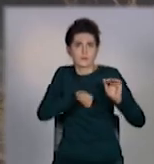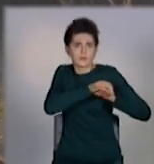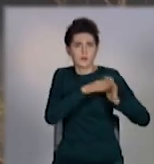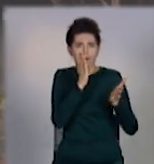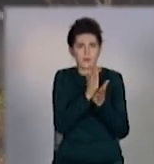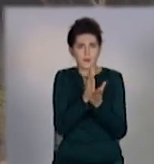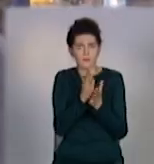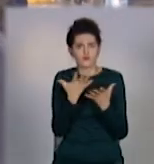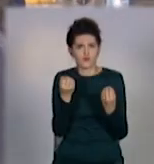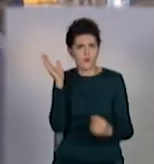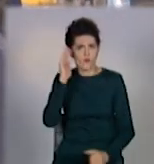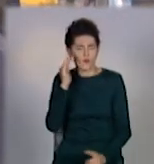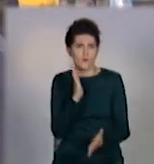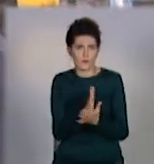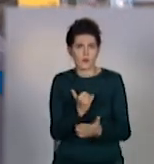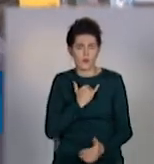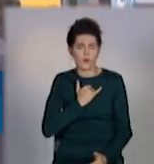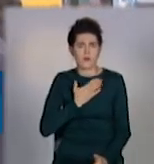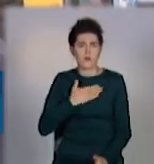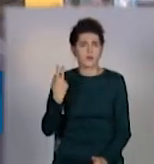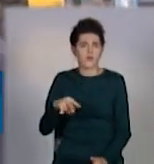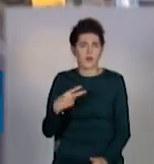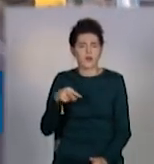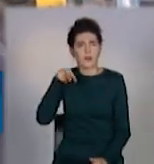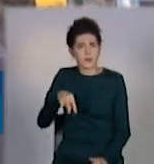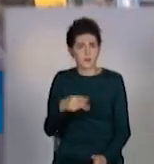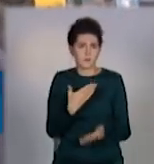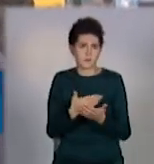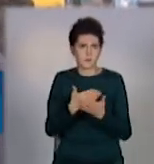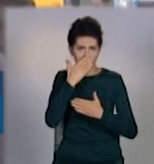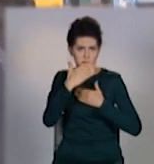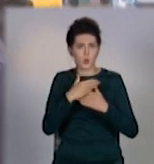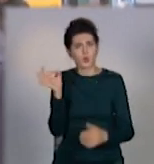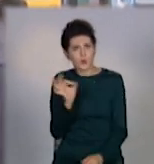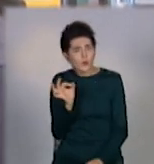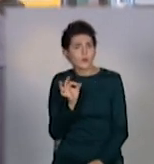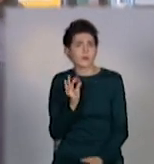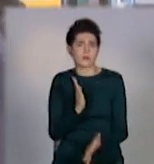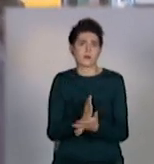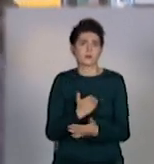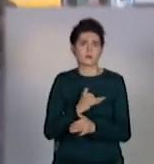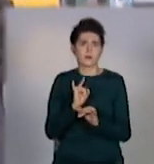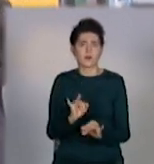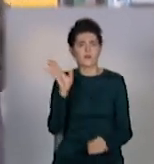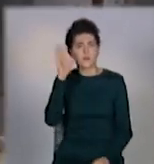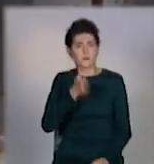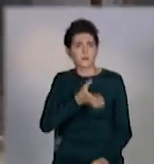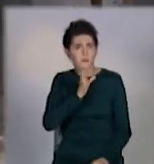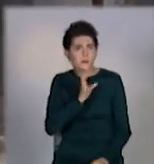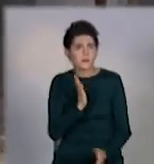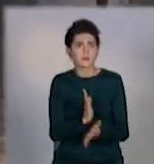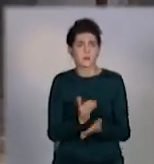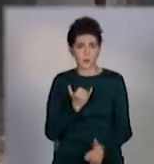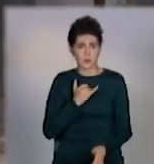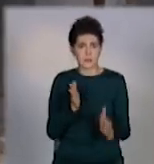не запасився. Літрів 20 в мене є, приблизно, в туалеті і питьовий 20. Сім'я,